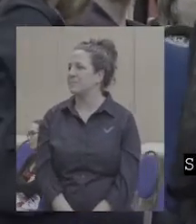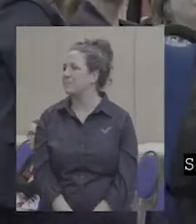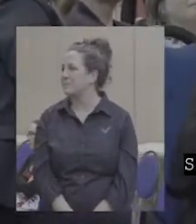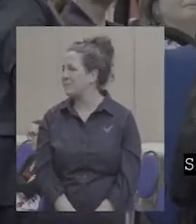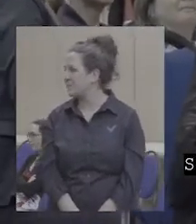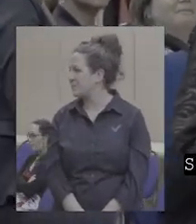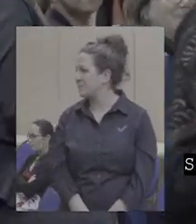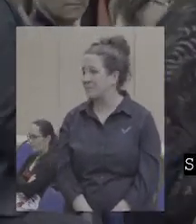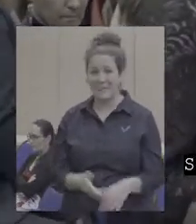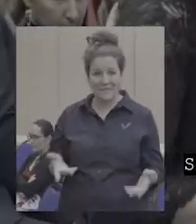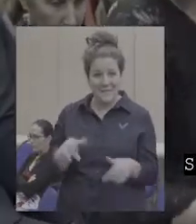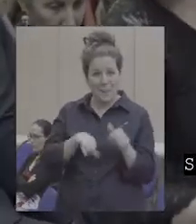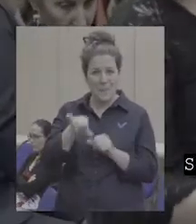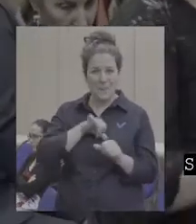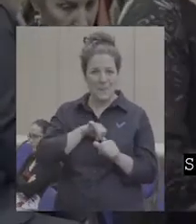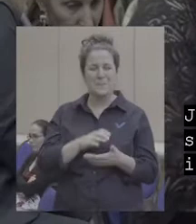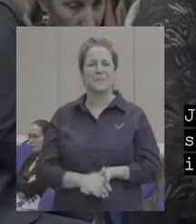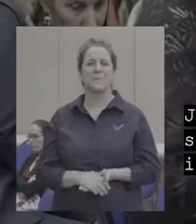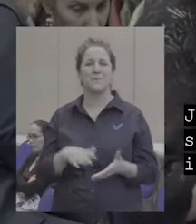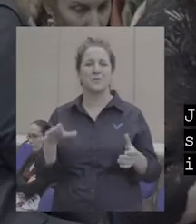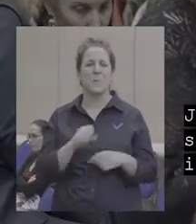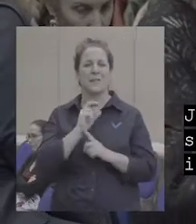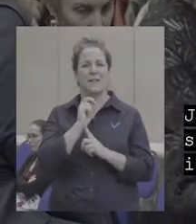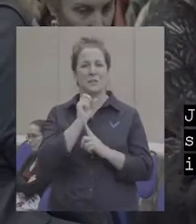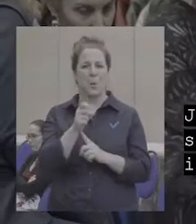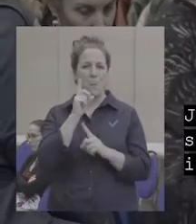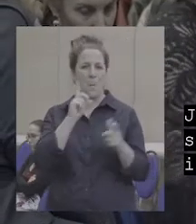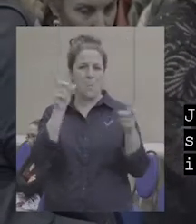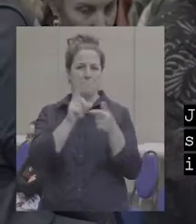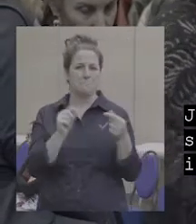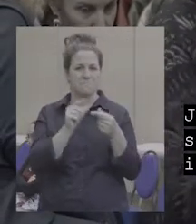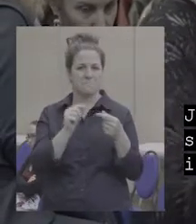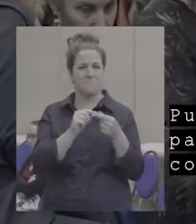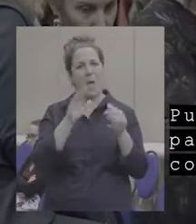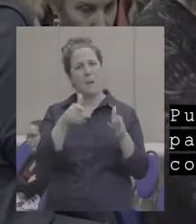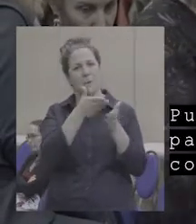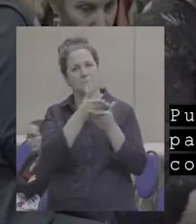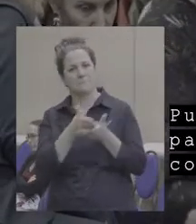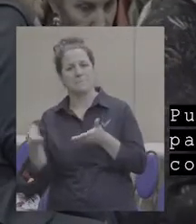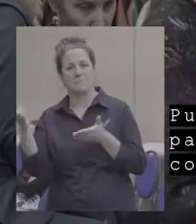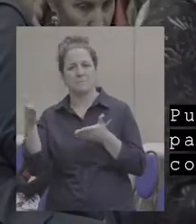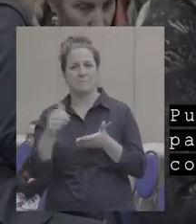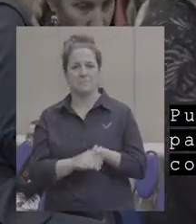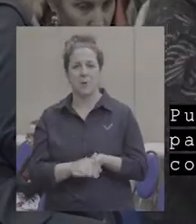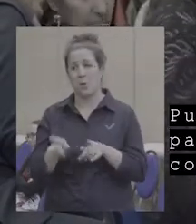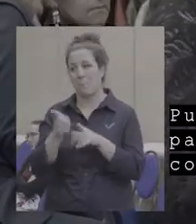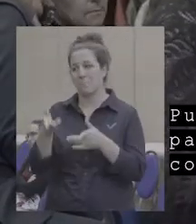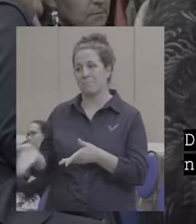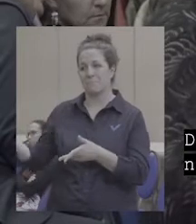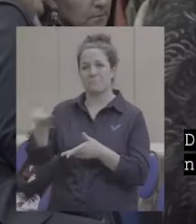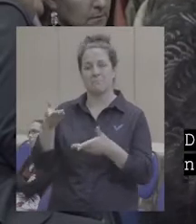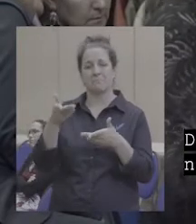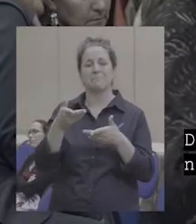Super. Donc, c'est à mon tour. Oui, merci, Mme Grégoire. Je vais prendre un petit 30 secondes, moi aussi, pour introduire. Puis par la suite, je vais vous parler un petit peu comme mes